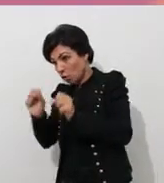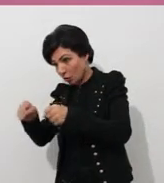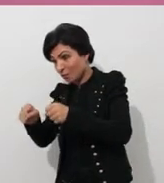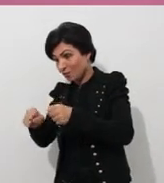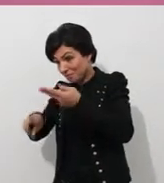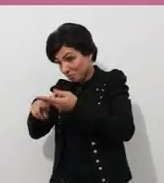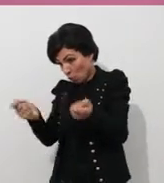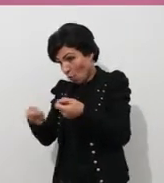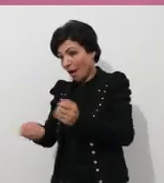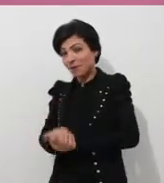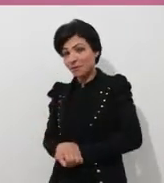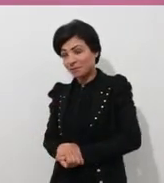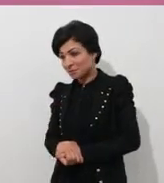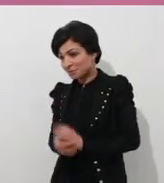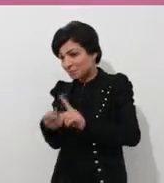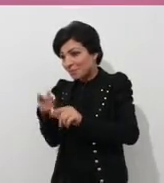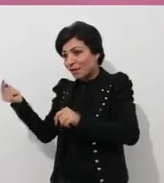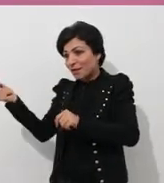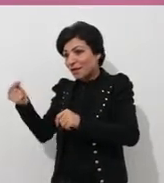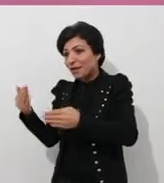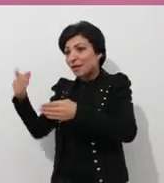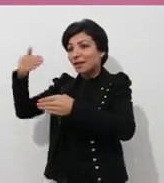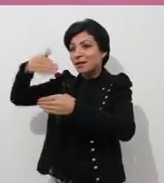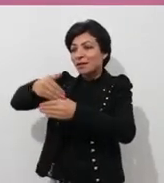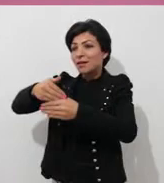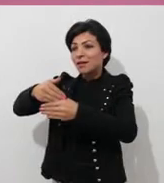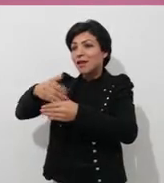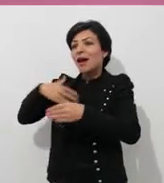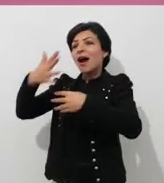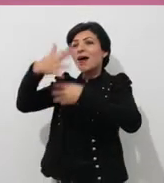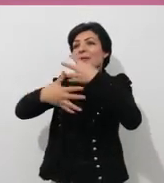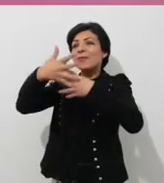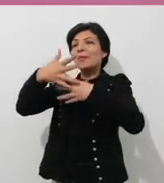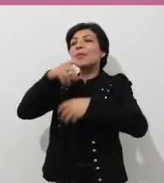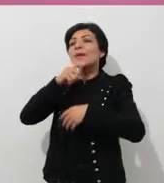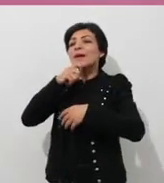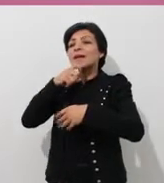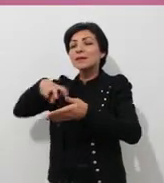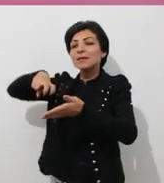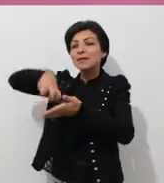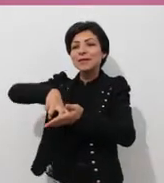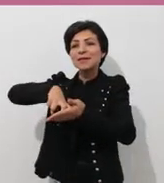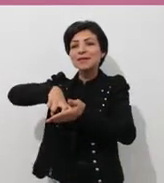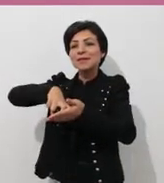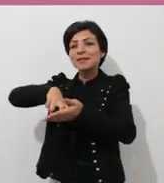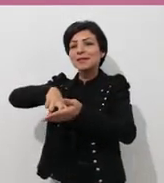الحديد، عملوا هاك حل الباب. وقتها انا بيني وبينك يعني صابني شعور